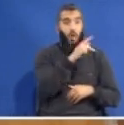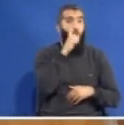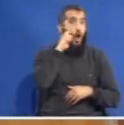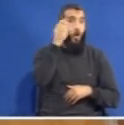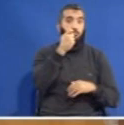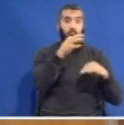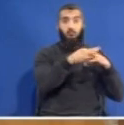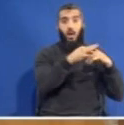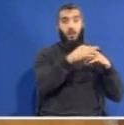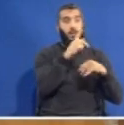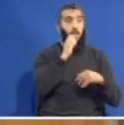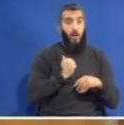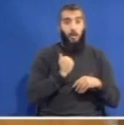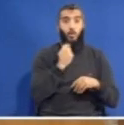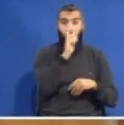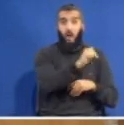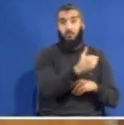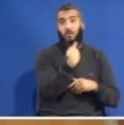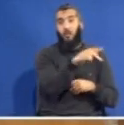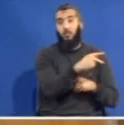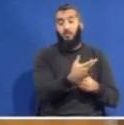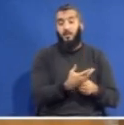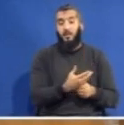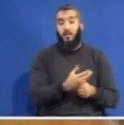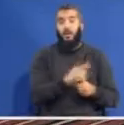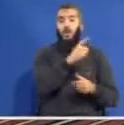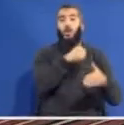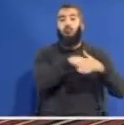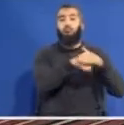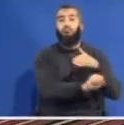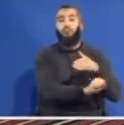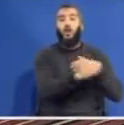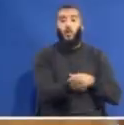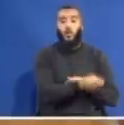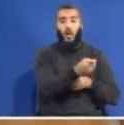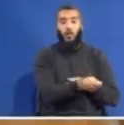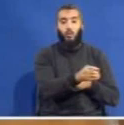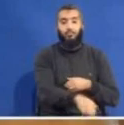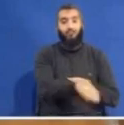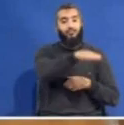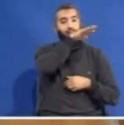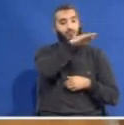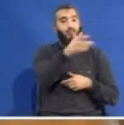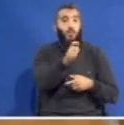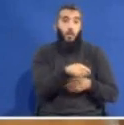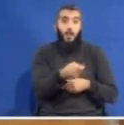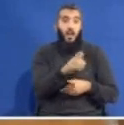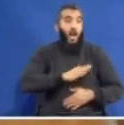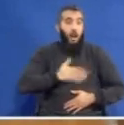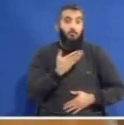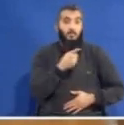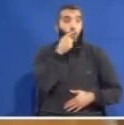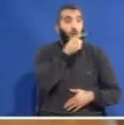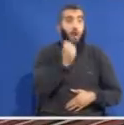الزوج نتاعك راه عنده أمه، هي اللي ولدته، هي اللي كبرته، هي اللي وصلته، وهي اللي